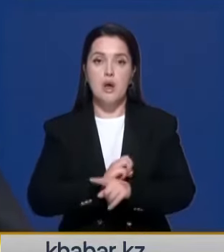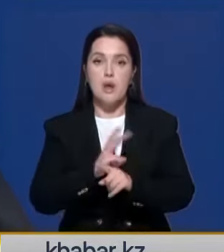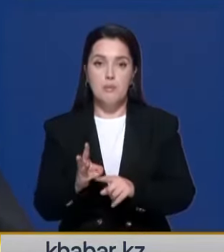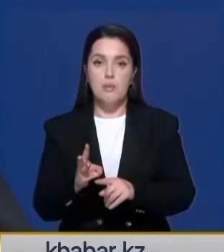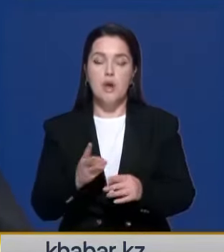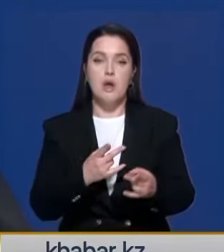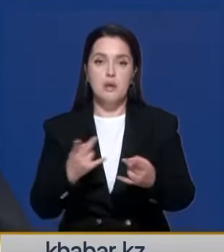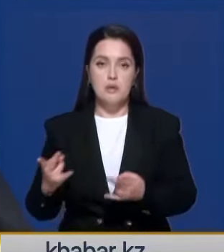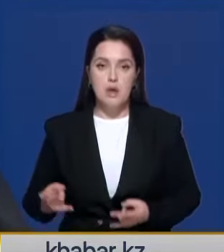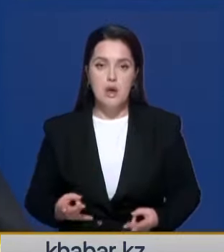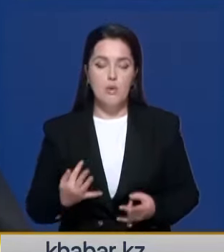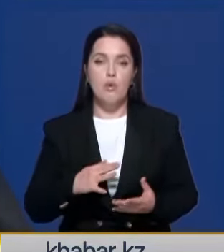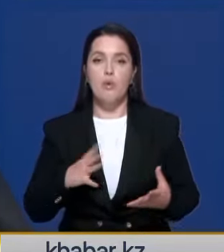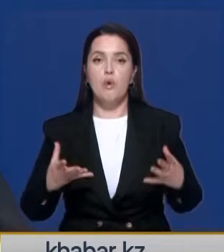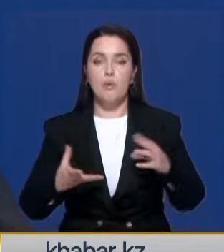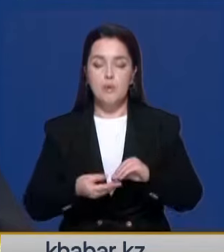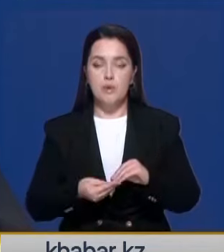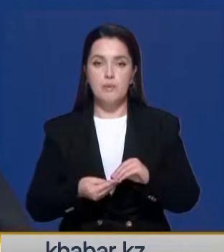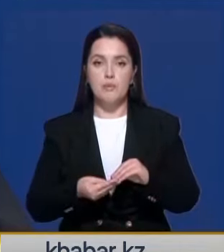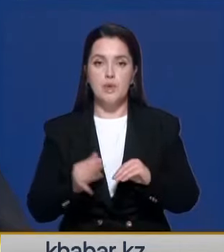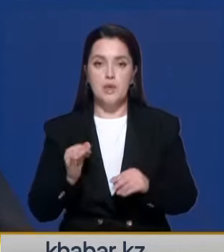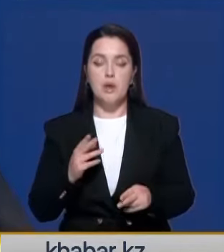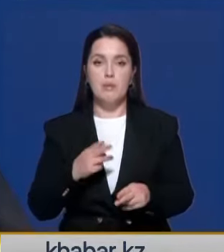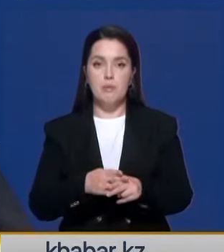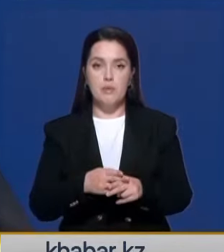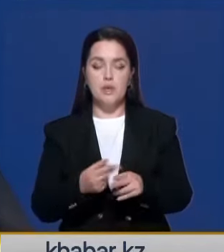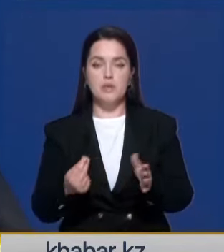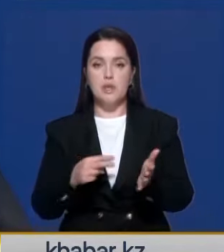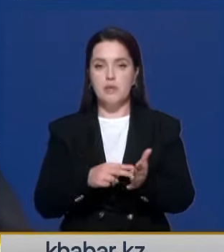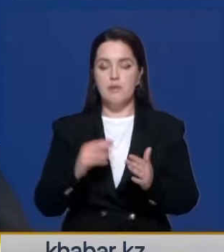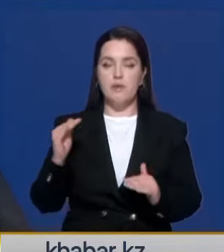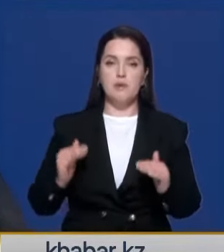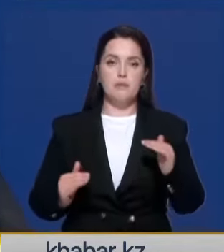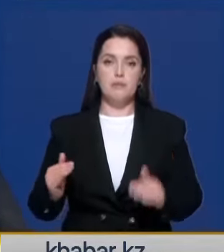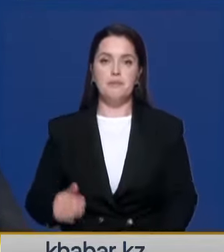рынок необходимыми объемами продукции и предотвратить ценовые колебания.